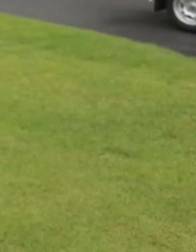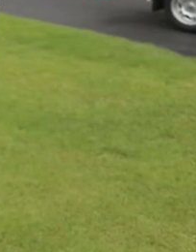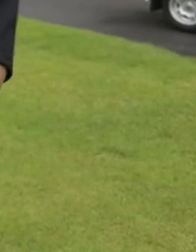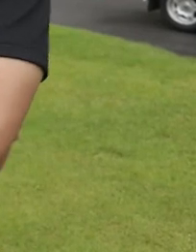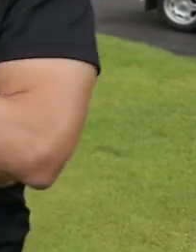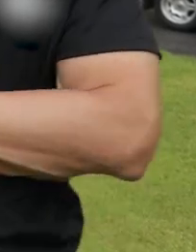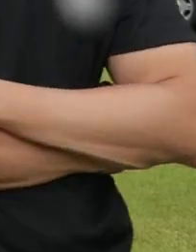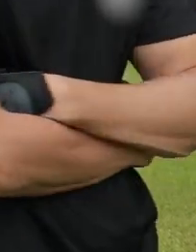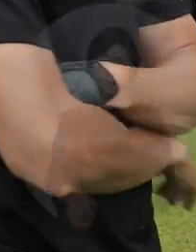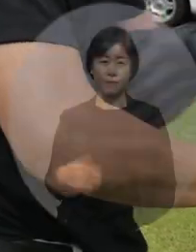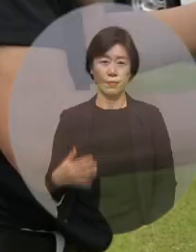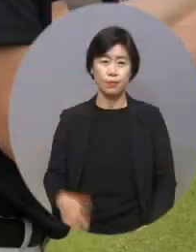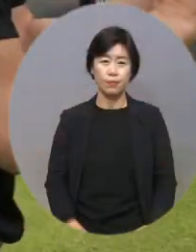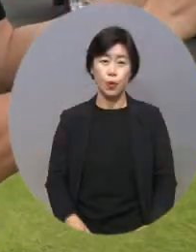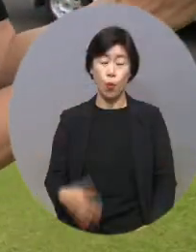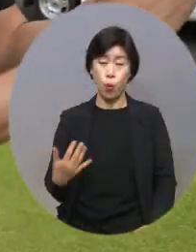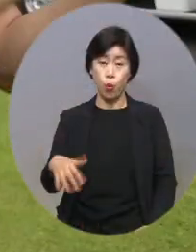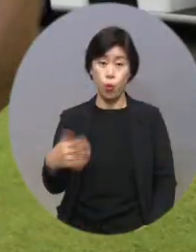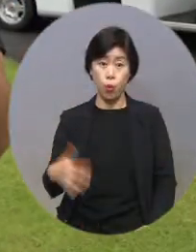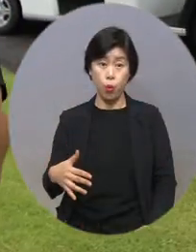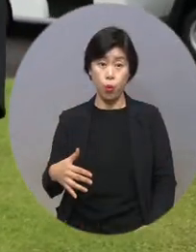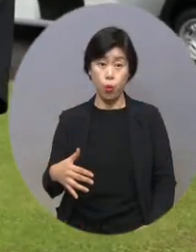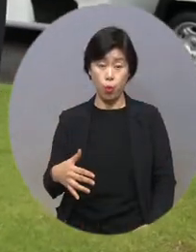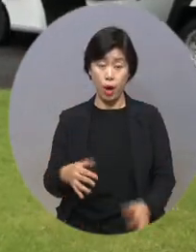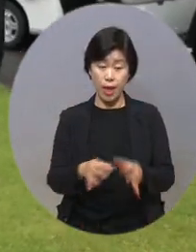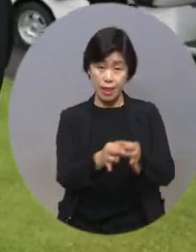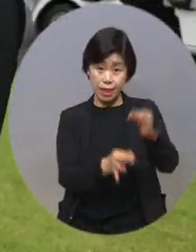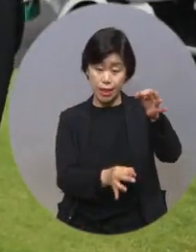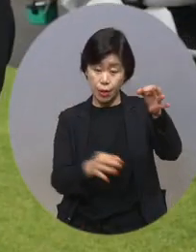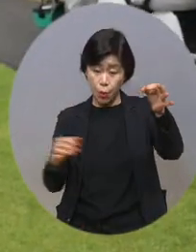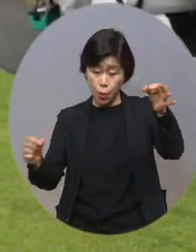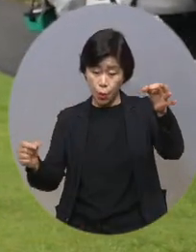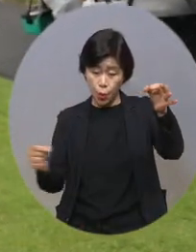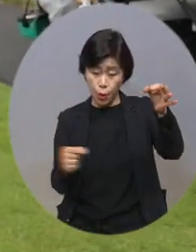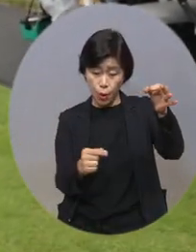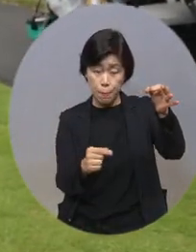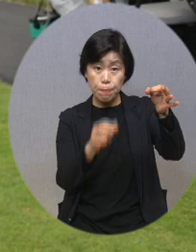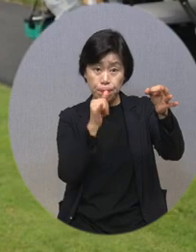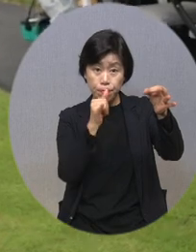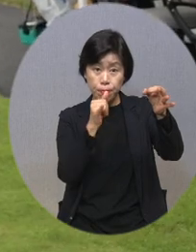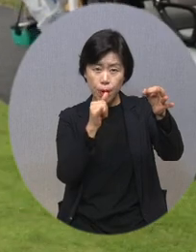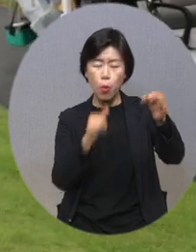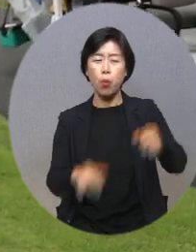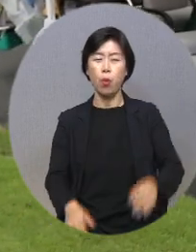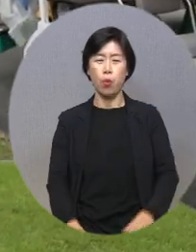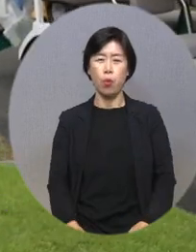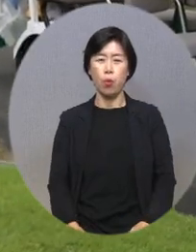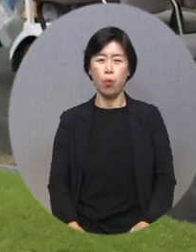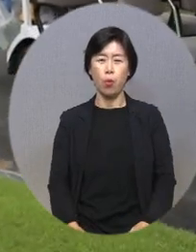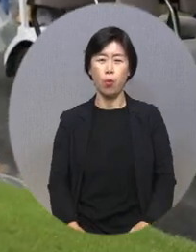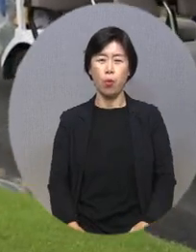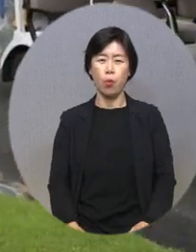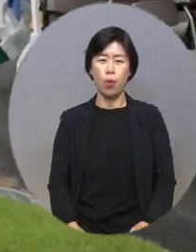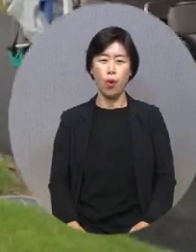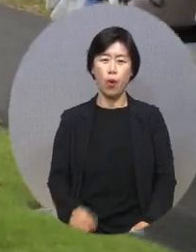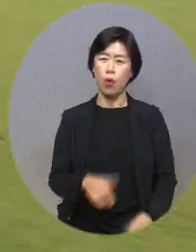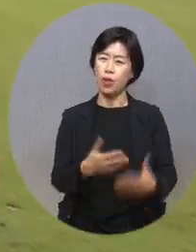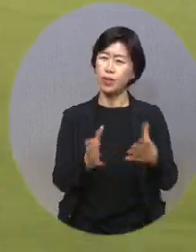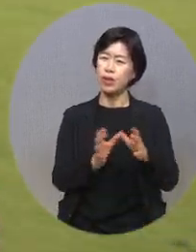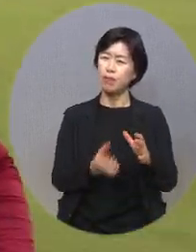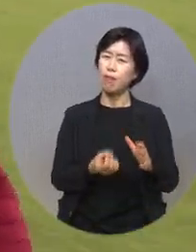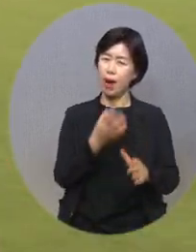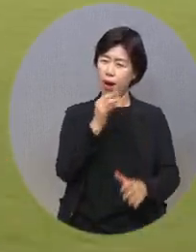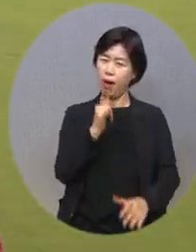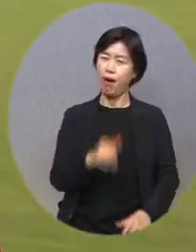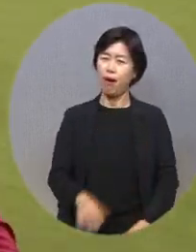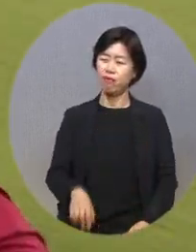와 온. 어 나이스 올라갔다. 대박. 와 자동 기부업이 되네. 자동 기부업. 저희 그냥